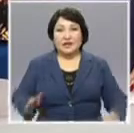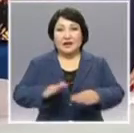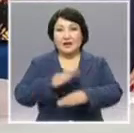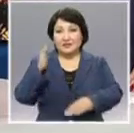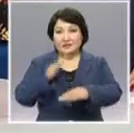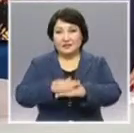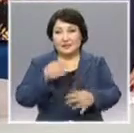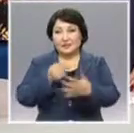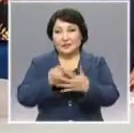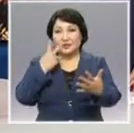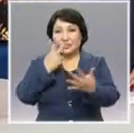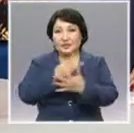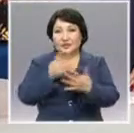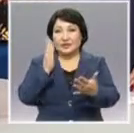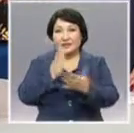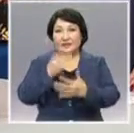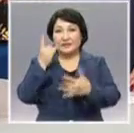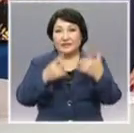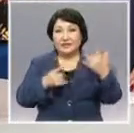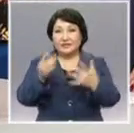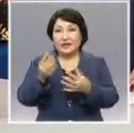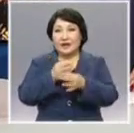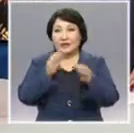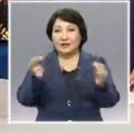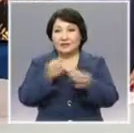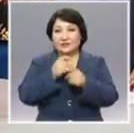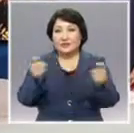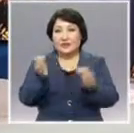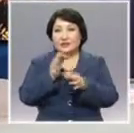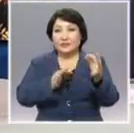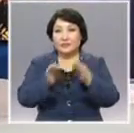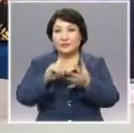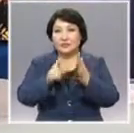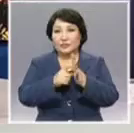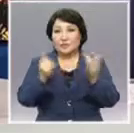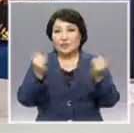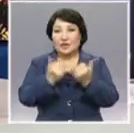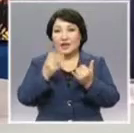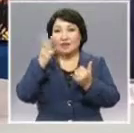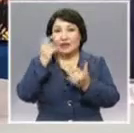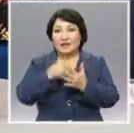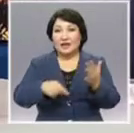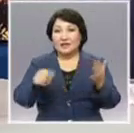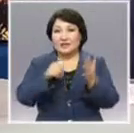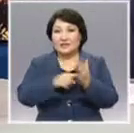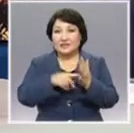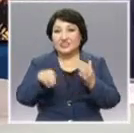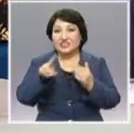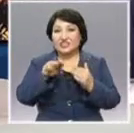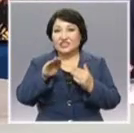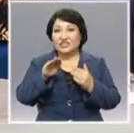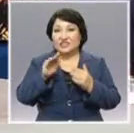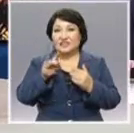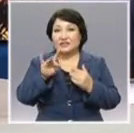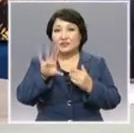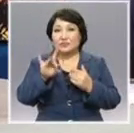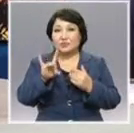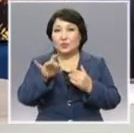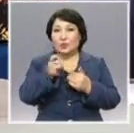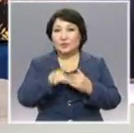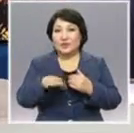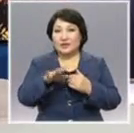Қайырлы құрметті көрермен, тікелей эфирде ашық әңгіме студиямыздың бүгін қонағы Алматы қаласы Жетісу ауданы әкімі Разақов